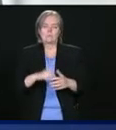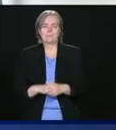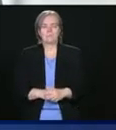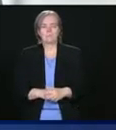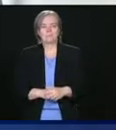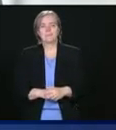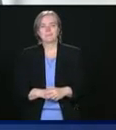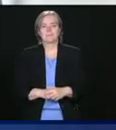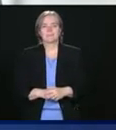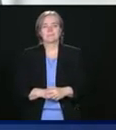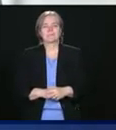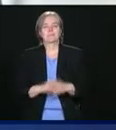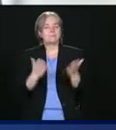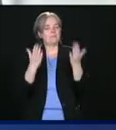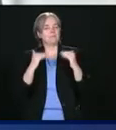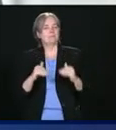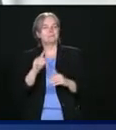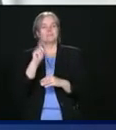Merci. Prochaine question. Operator.